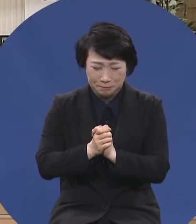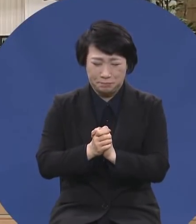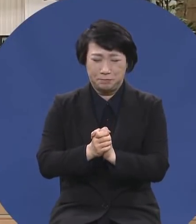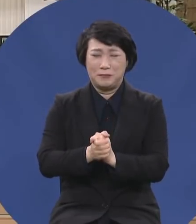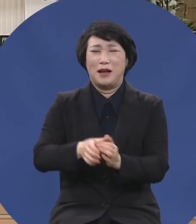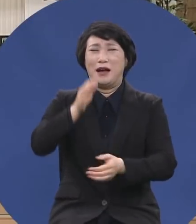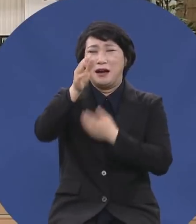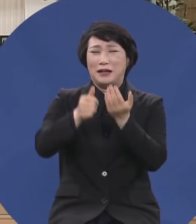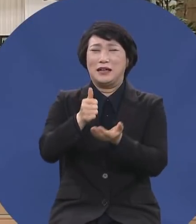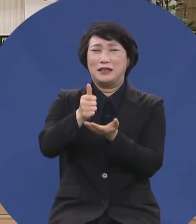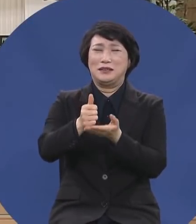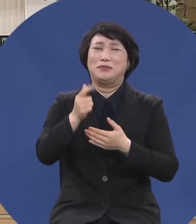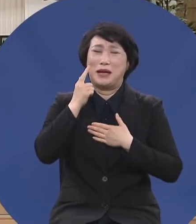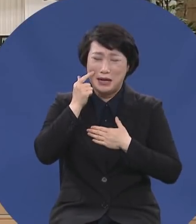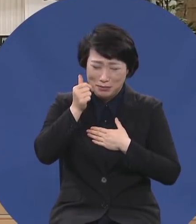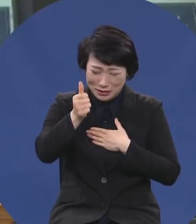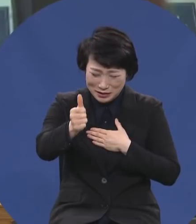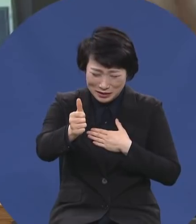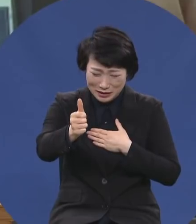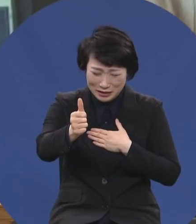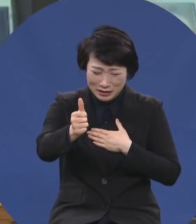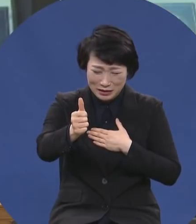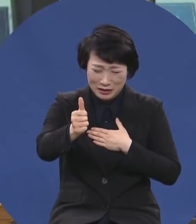하나님 우리 아버지,